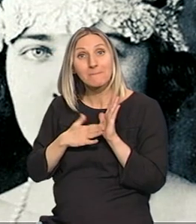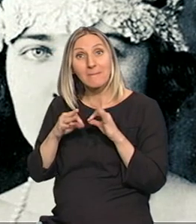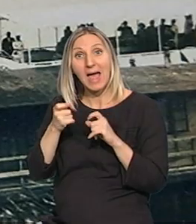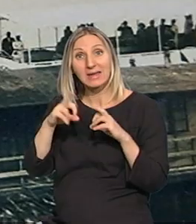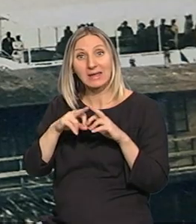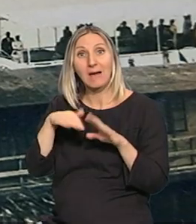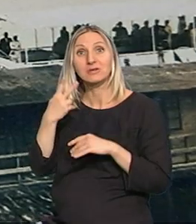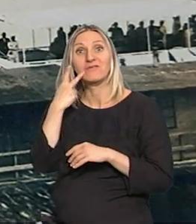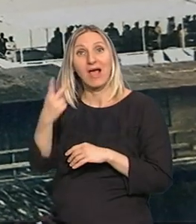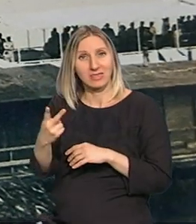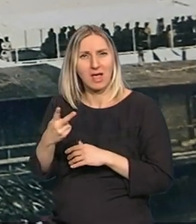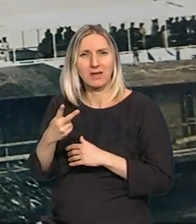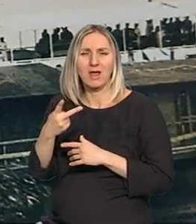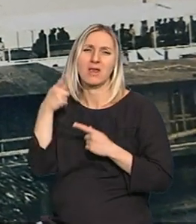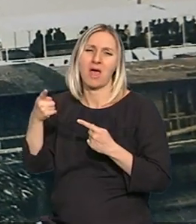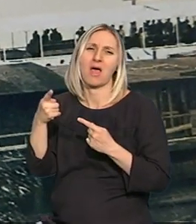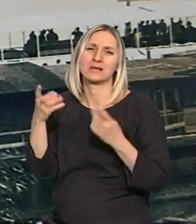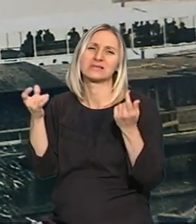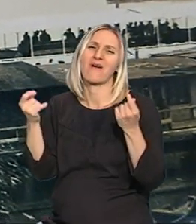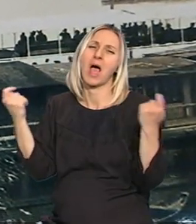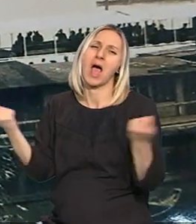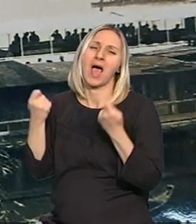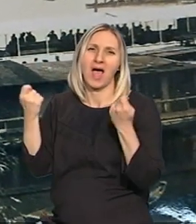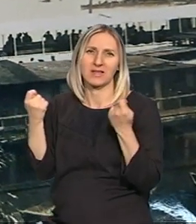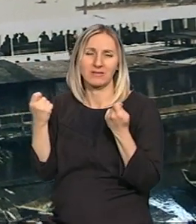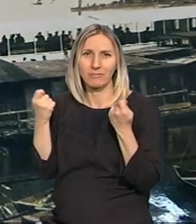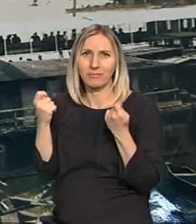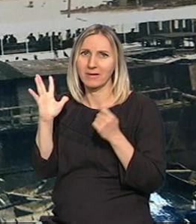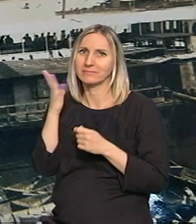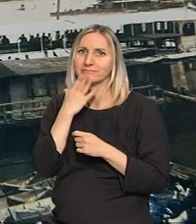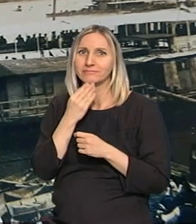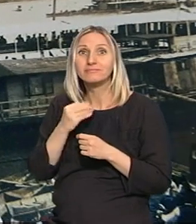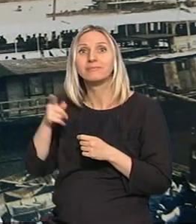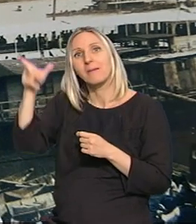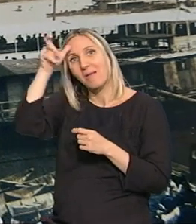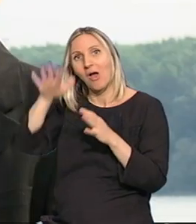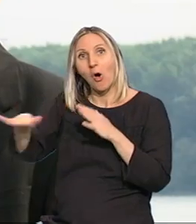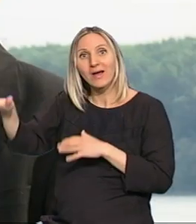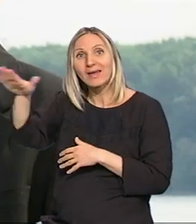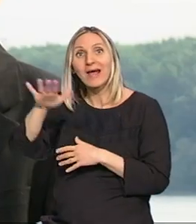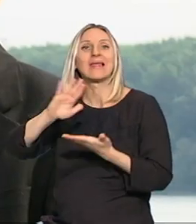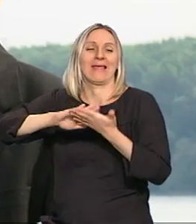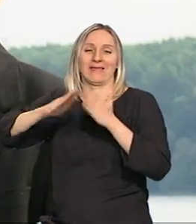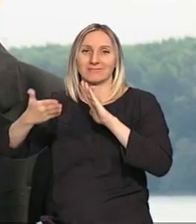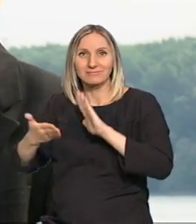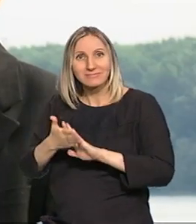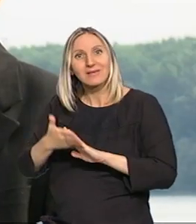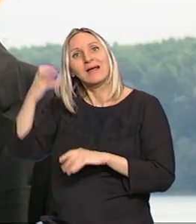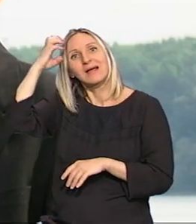dva dana na veličanstvenom svadbenoj povorci prošetala kroz Beograd i venčala se sa